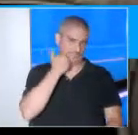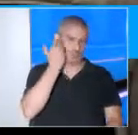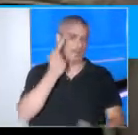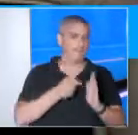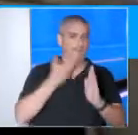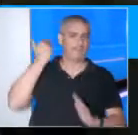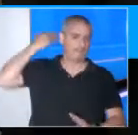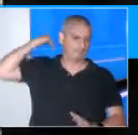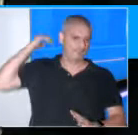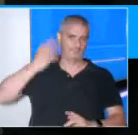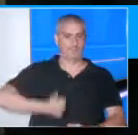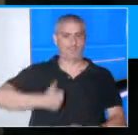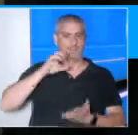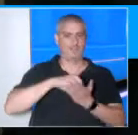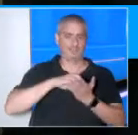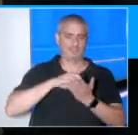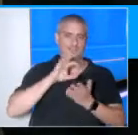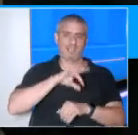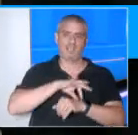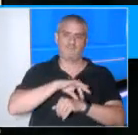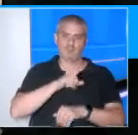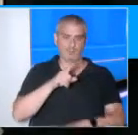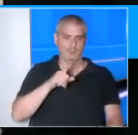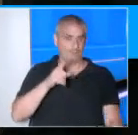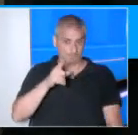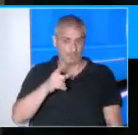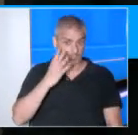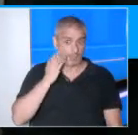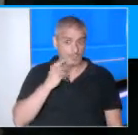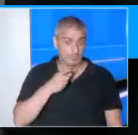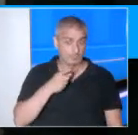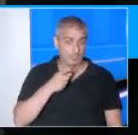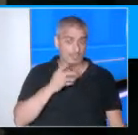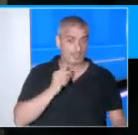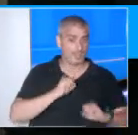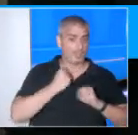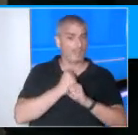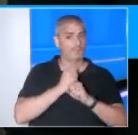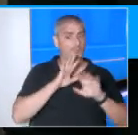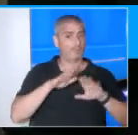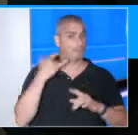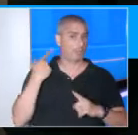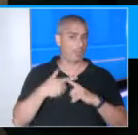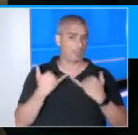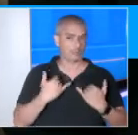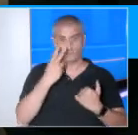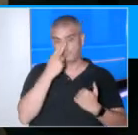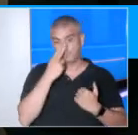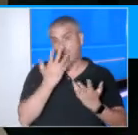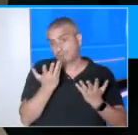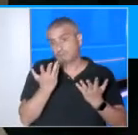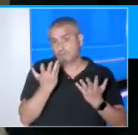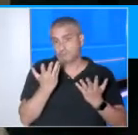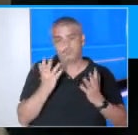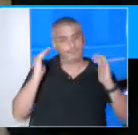הגלים הקודמים כמנכ"ל המרכז הרפואי בני ציון, אתה מרוצה מההתנהלות של הממשלה עד כה בניסיונות, אם